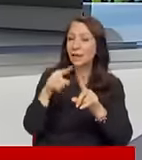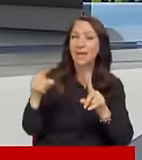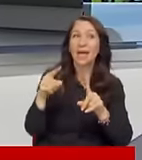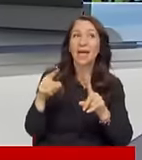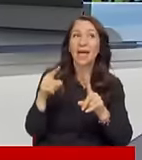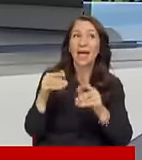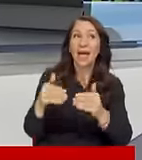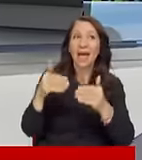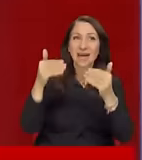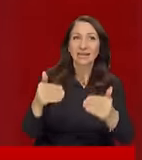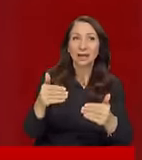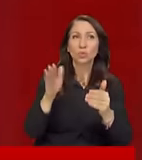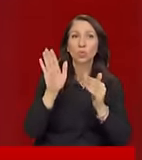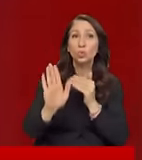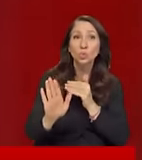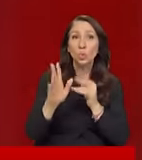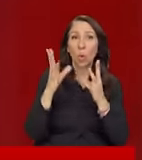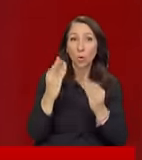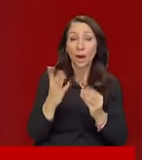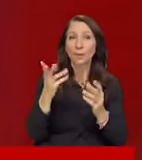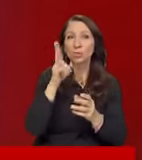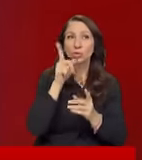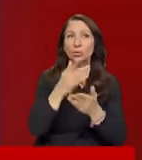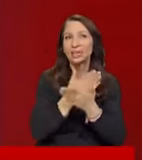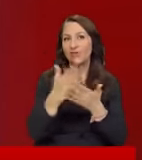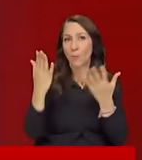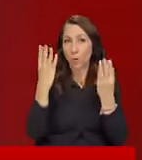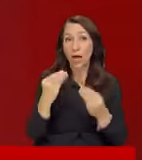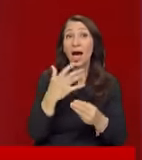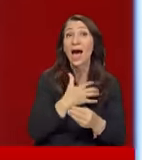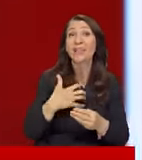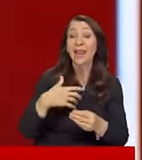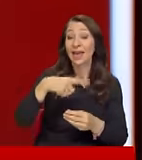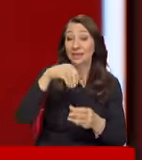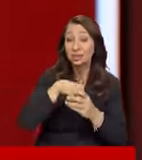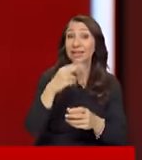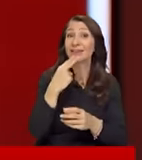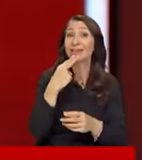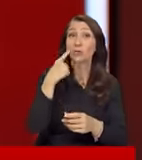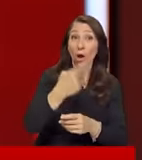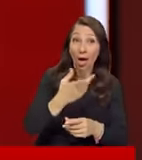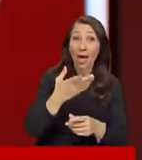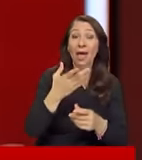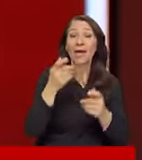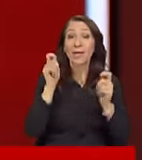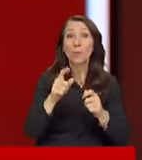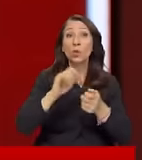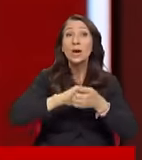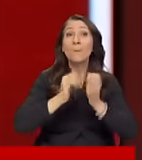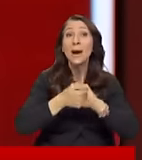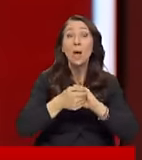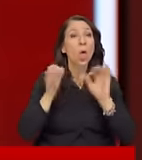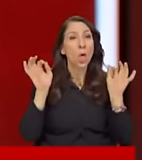galiba ertelendi ya da durduruldu. Ama neticede bu devam etti. Anneler açısından, kadınlar açısından yürütülen bu